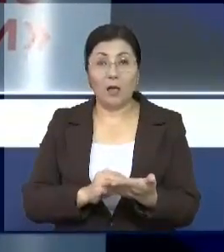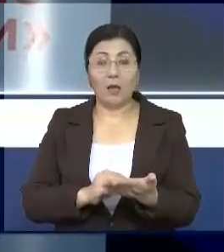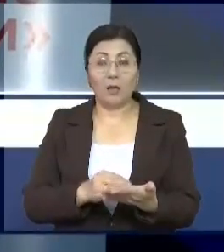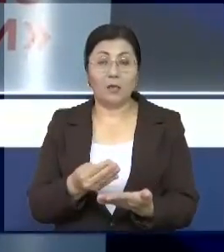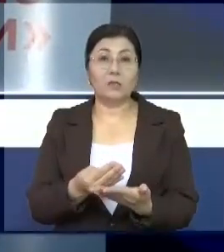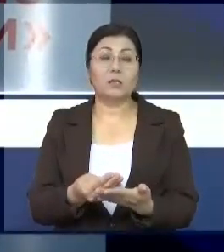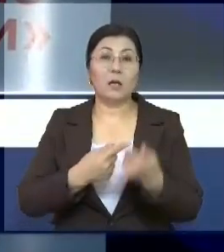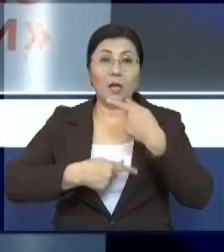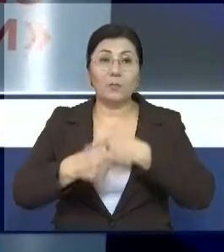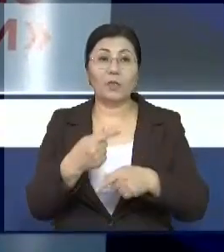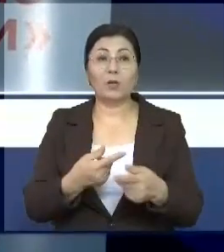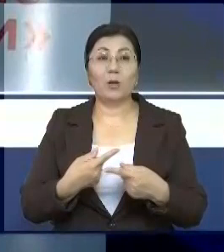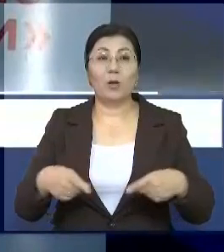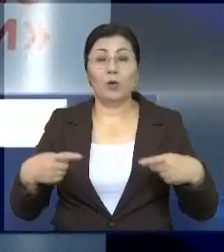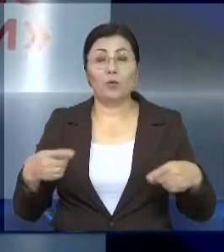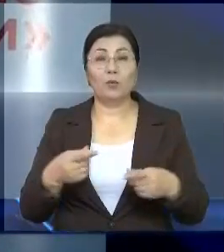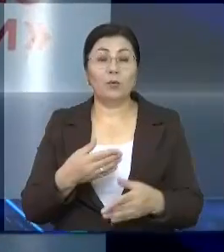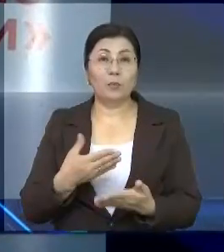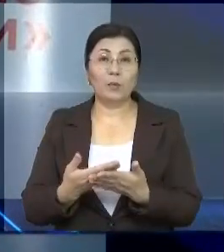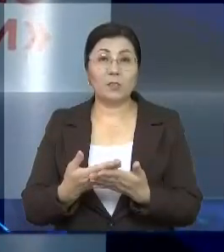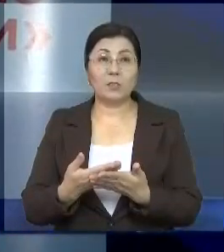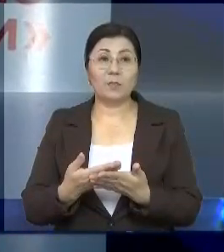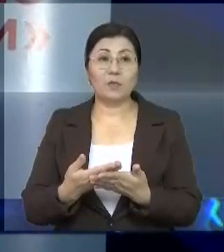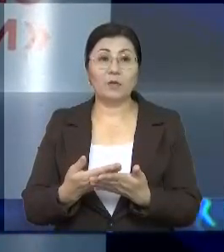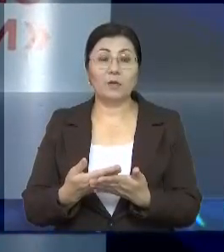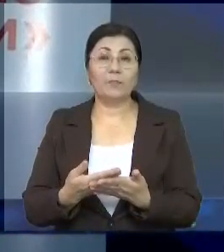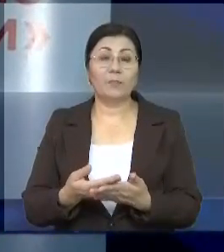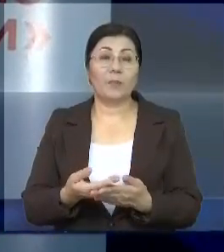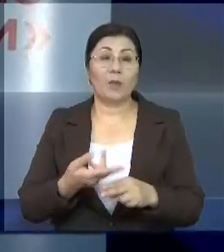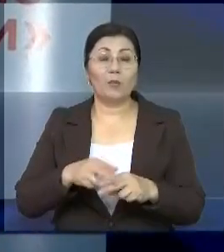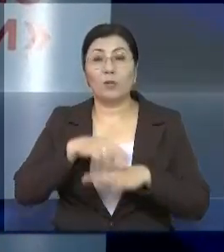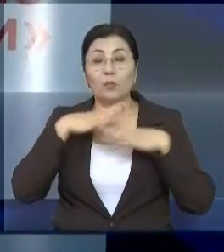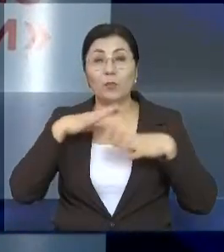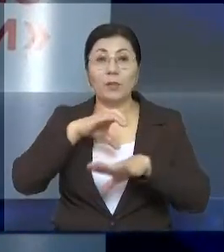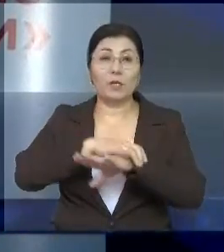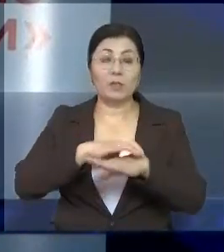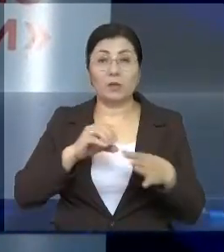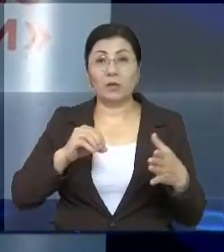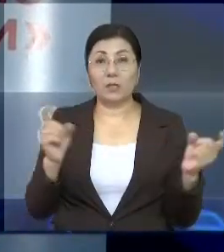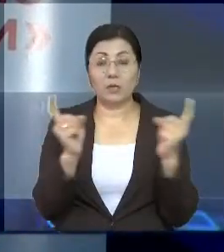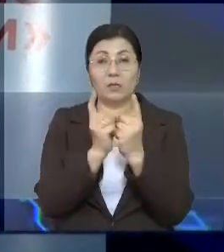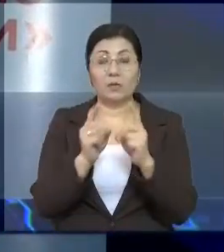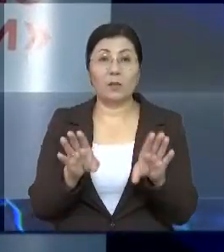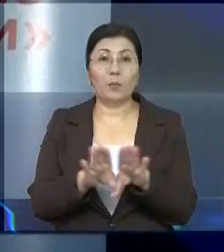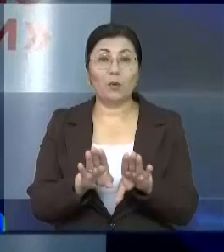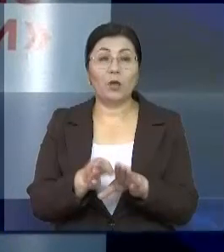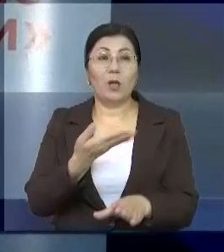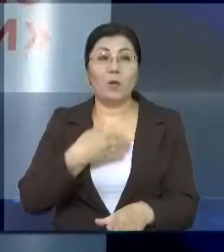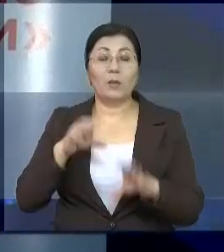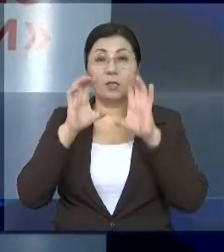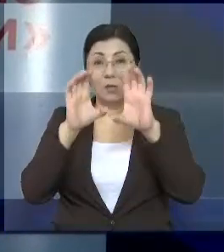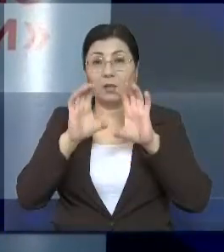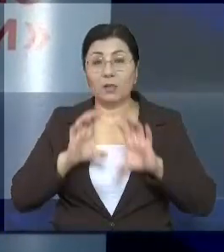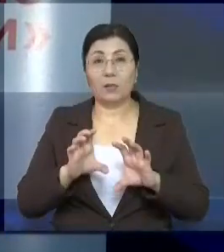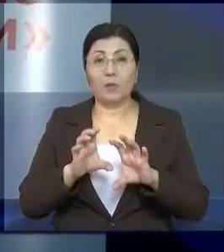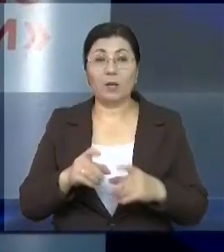өзінің жаңағы бұрын-соңды жазған арызындағы келтірілген уәждермен келіспеу сынды көптеген деректер кездесіп қалады. Яғни бұл біздегі